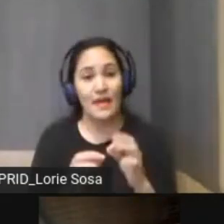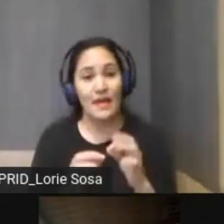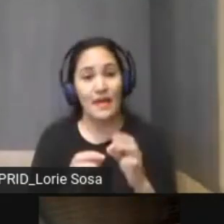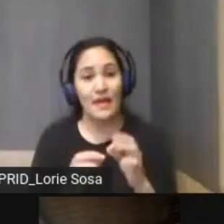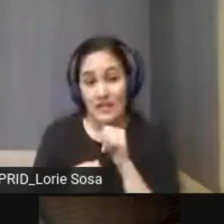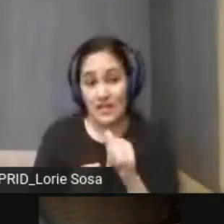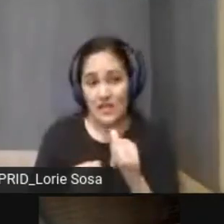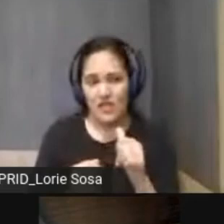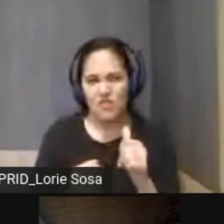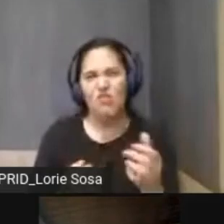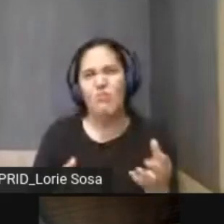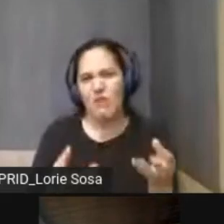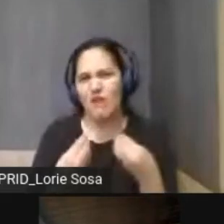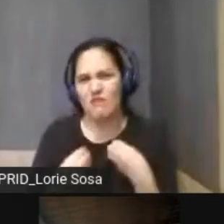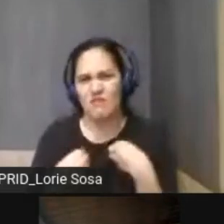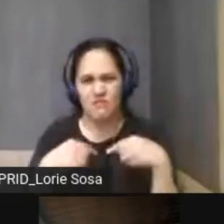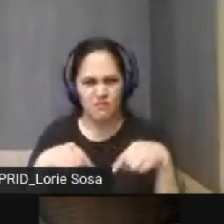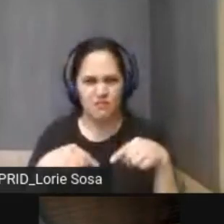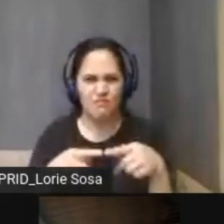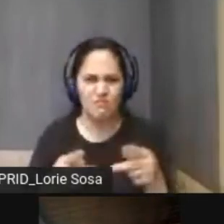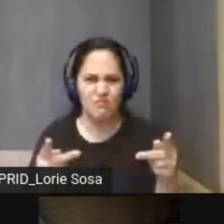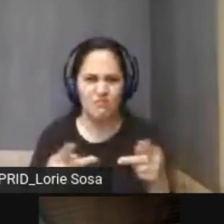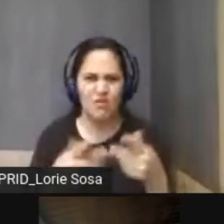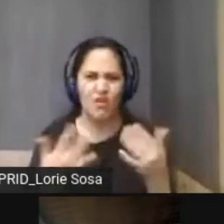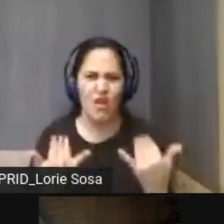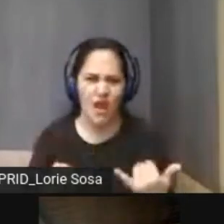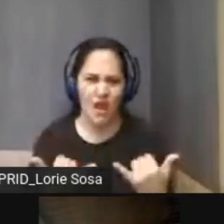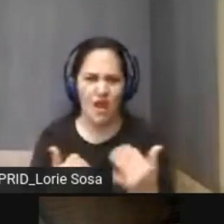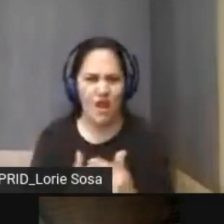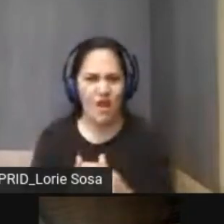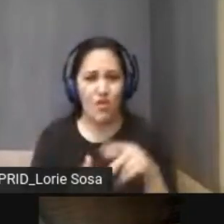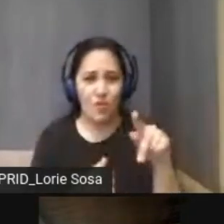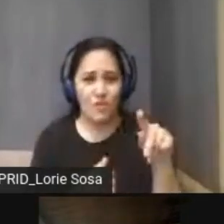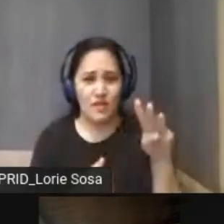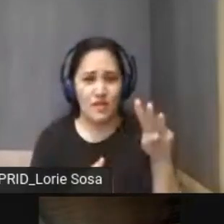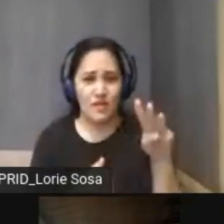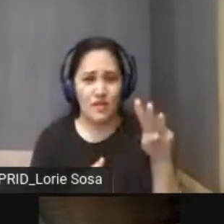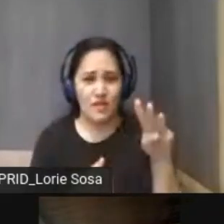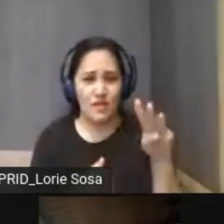aking pansanan, paano pa ako tatanggapin ng iba?